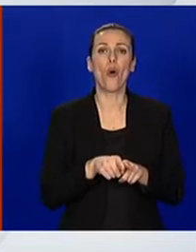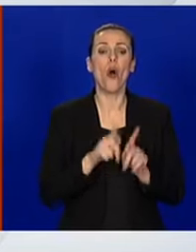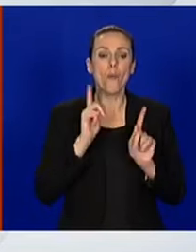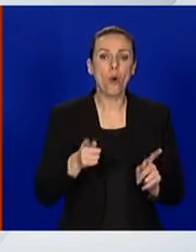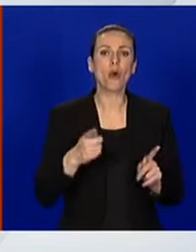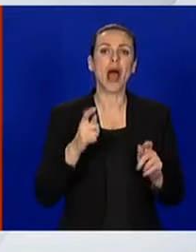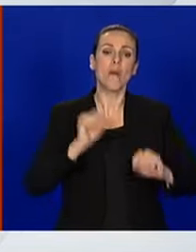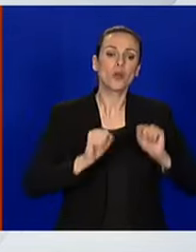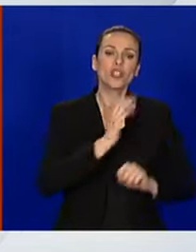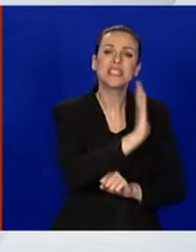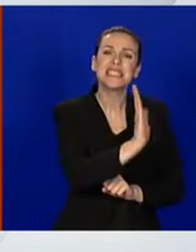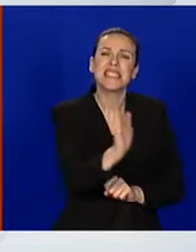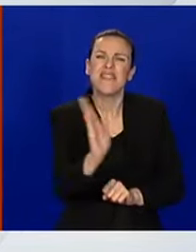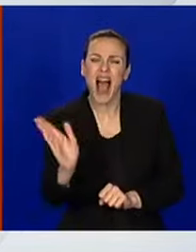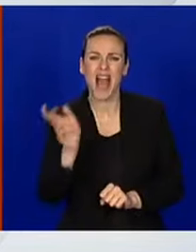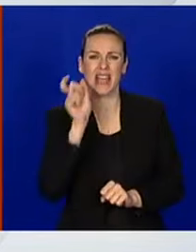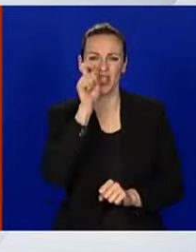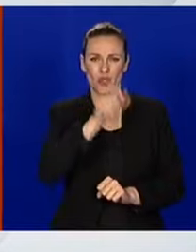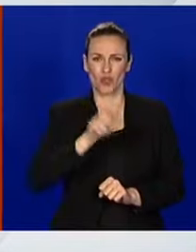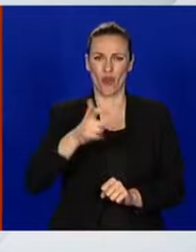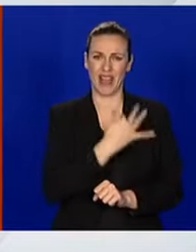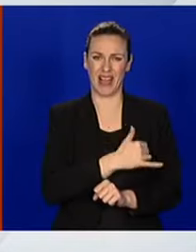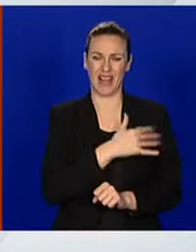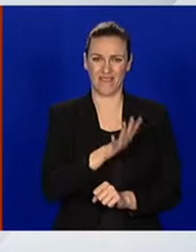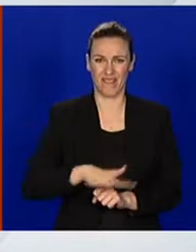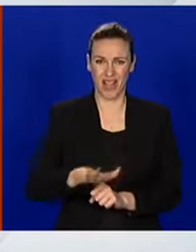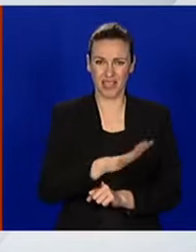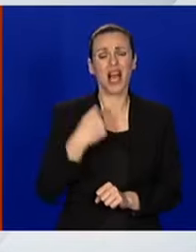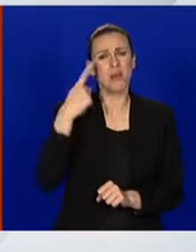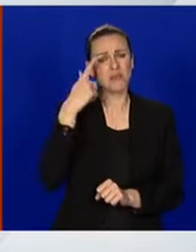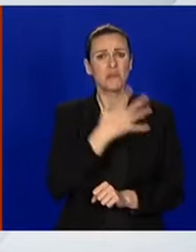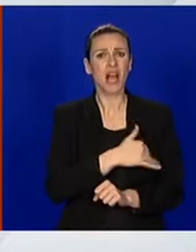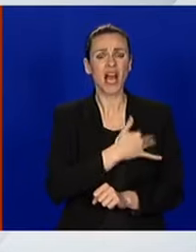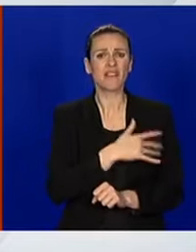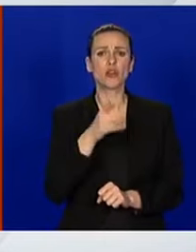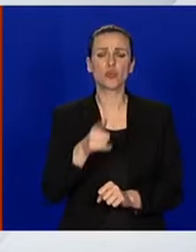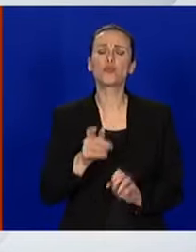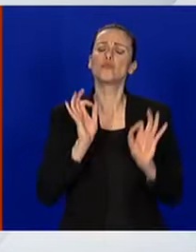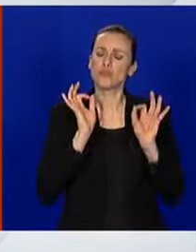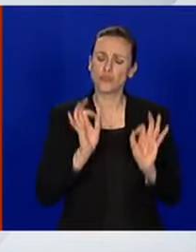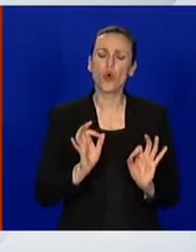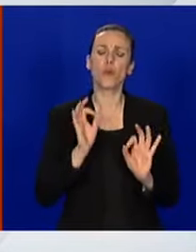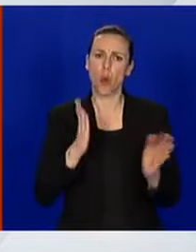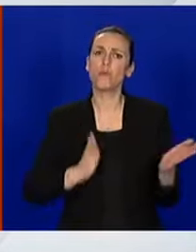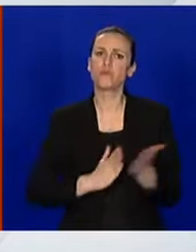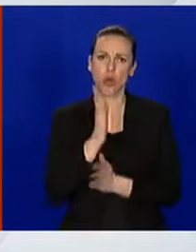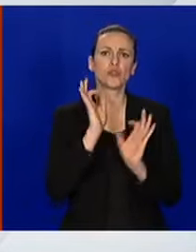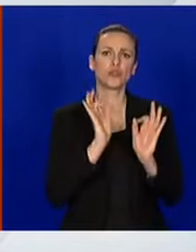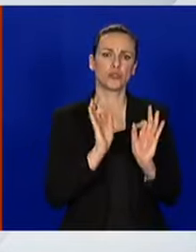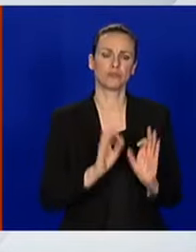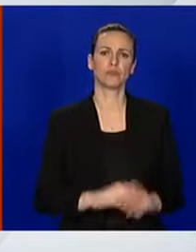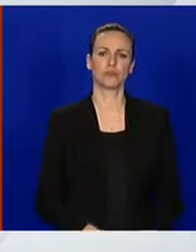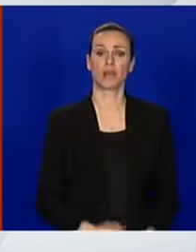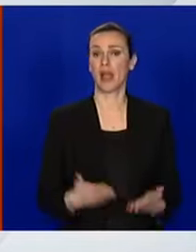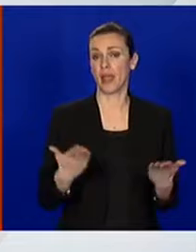ponašanja svakog hrvatskog građanina, i mislim da Hrvatska tu polaže ispit. Evo.